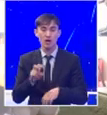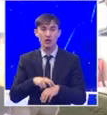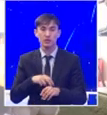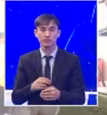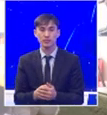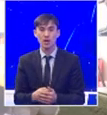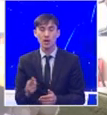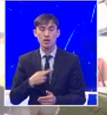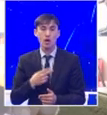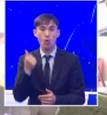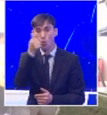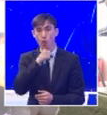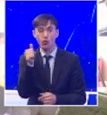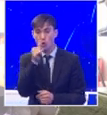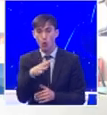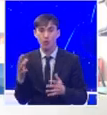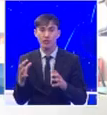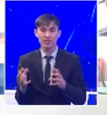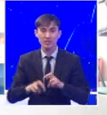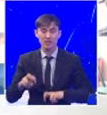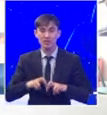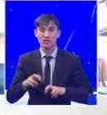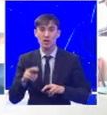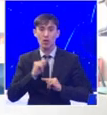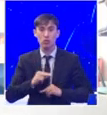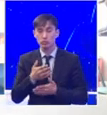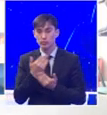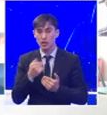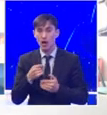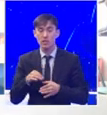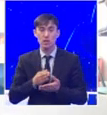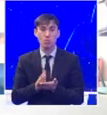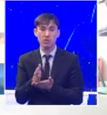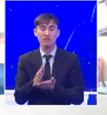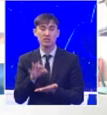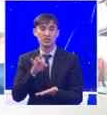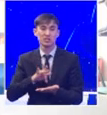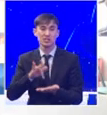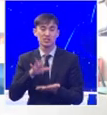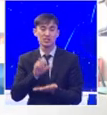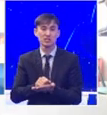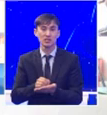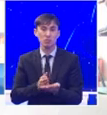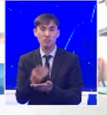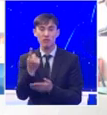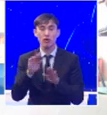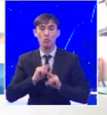мог найти работу. Я обратился в центр занятости. Они направили меня по проекту, по программе «Первое рабочее